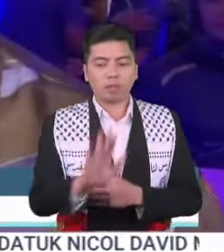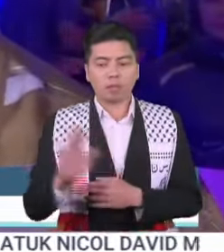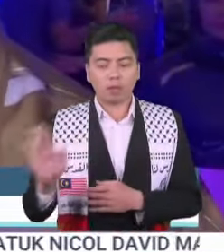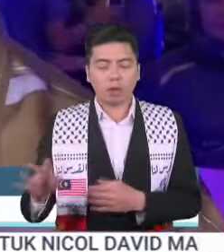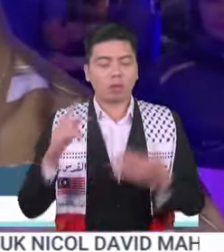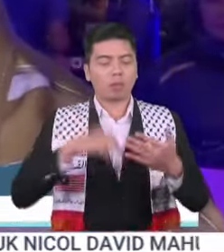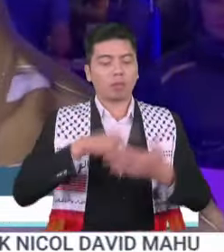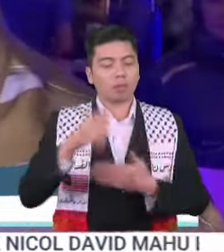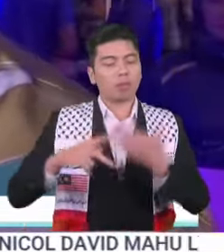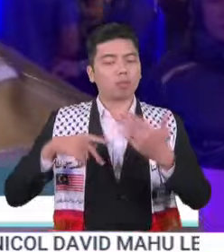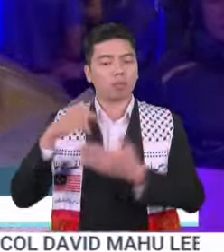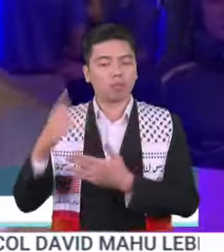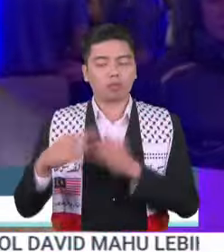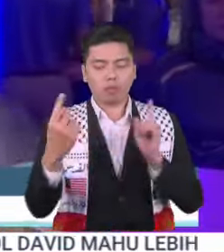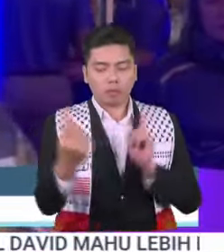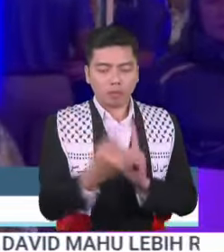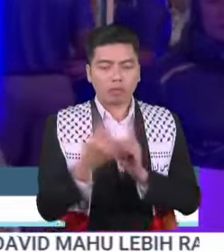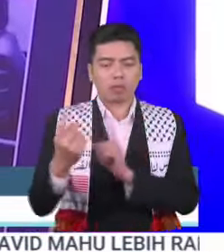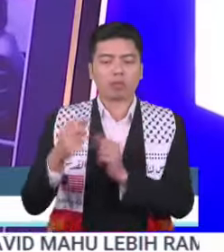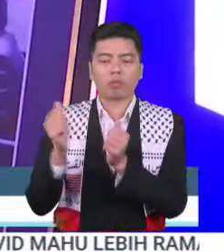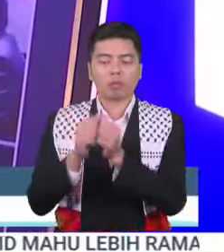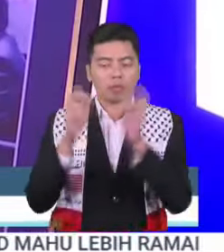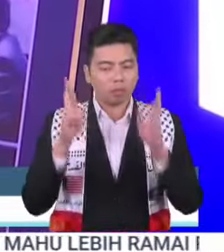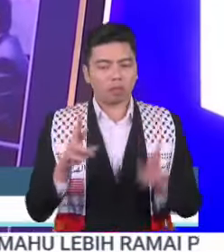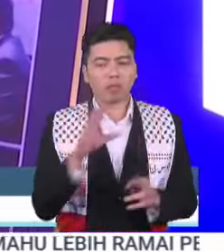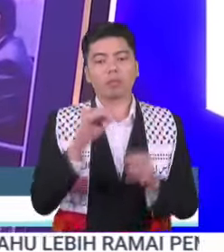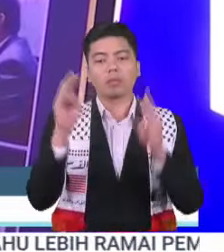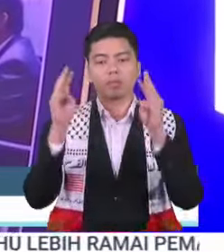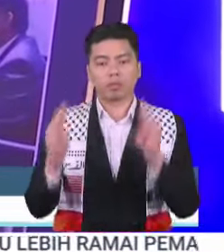program-program interaksi dengan rakyat, masyarakat.